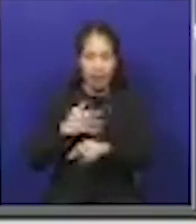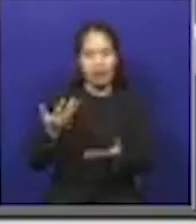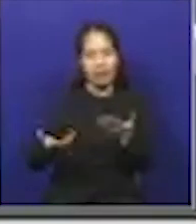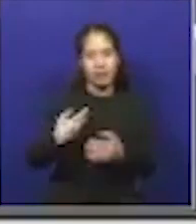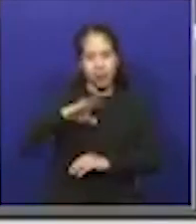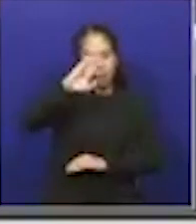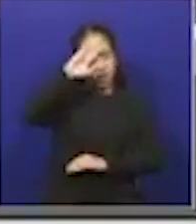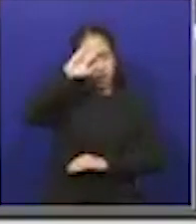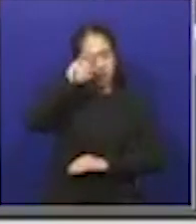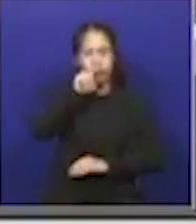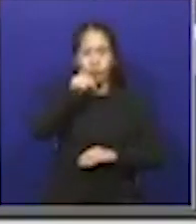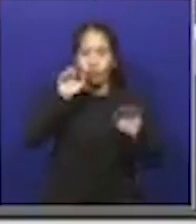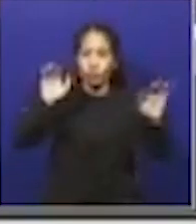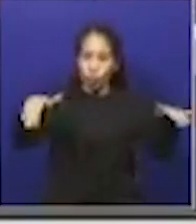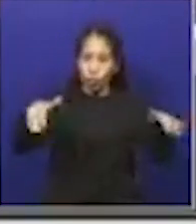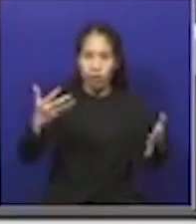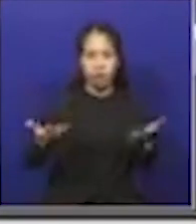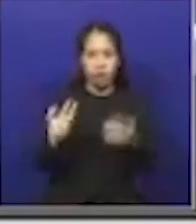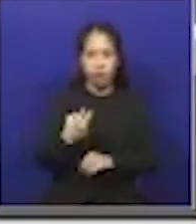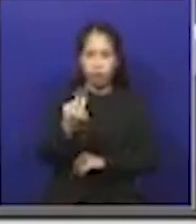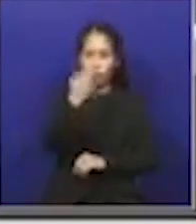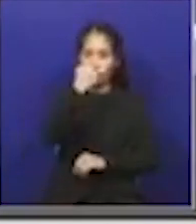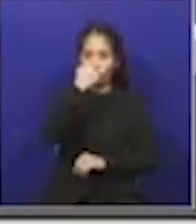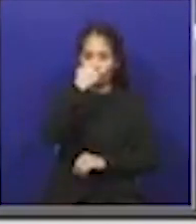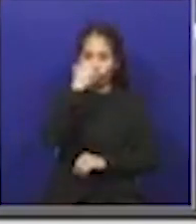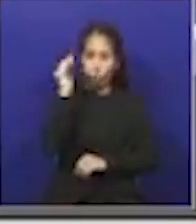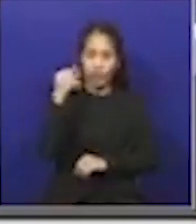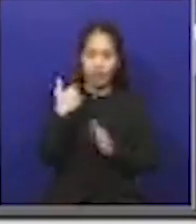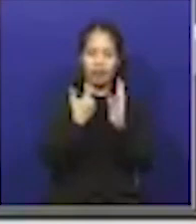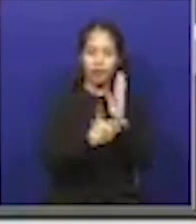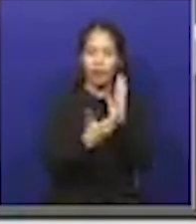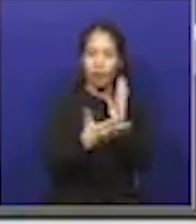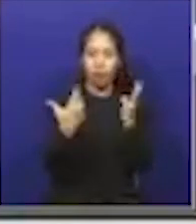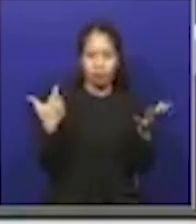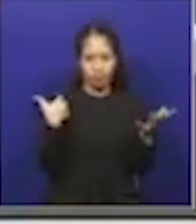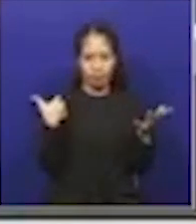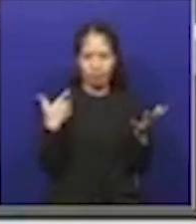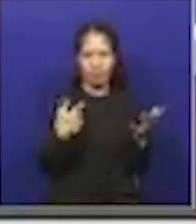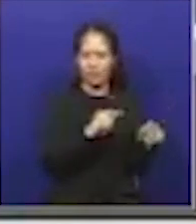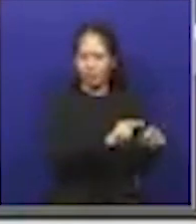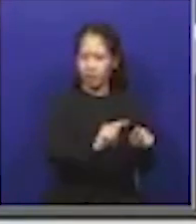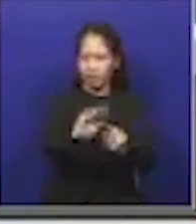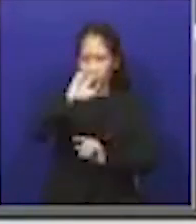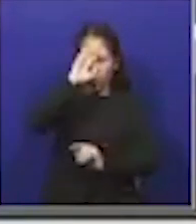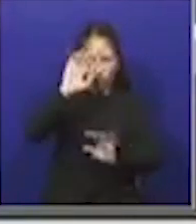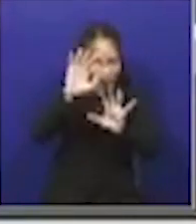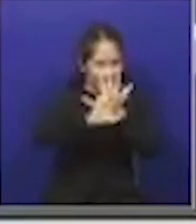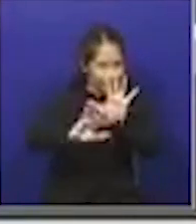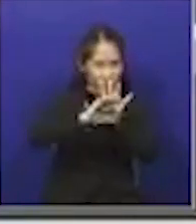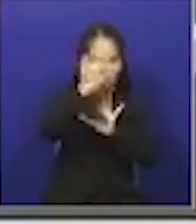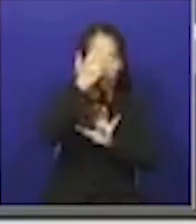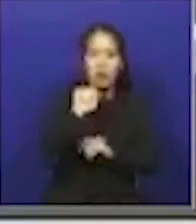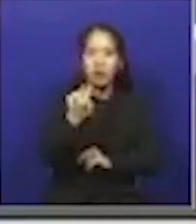กหรือโรคลมหายใจตะวันออกกลางนะโรคเหล่านี้คล้ายกันหมดติ